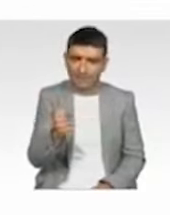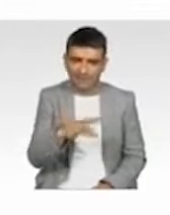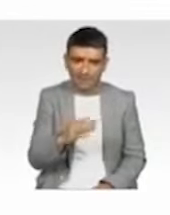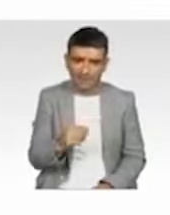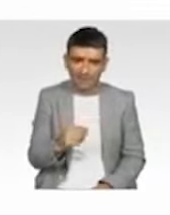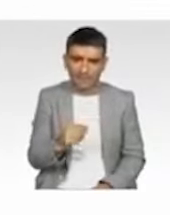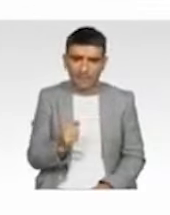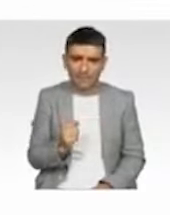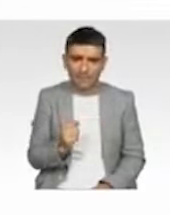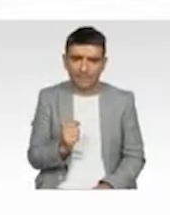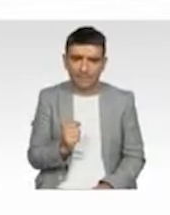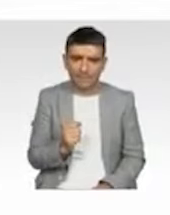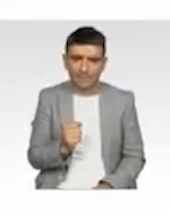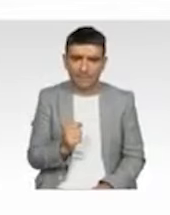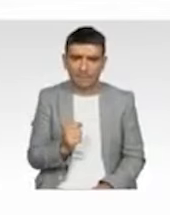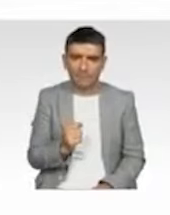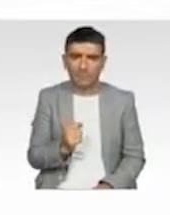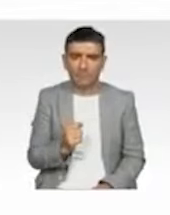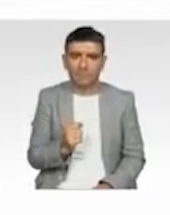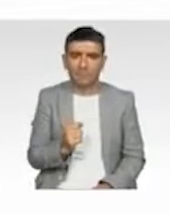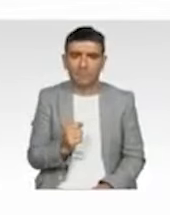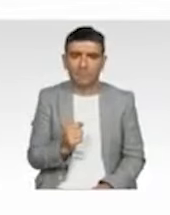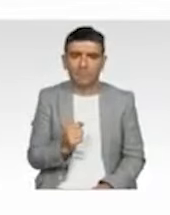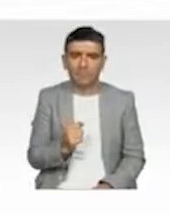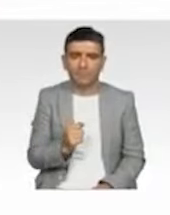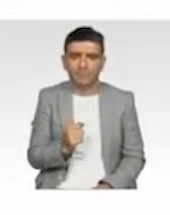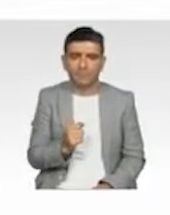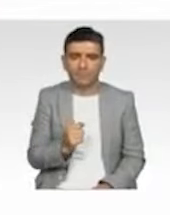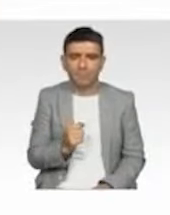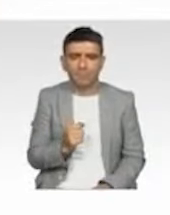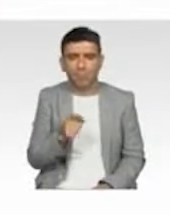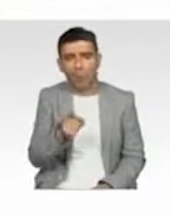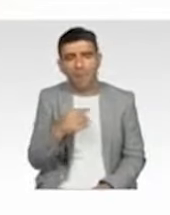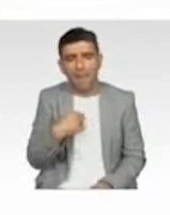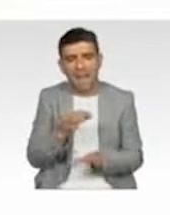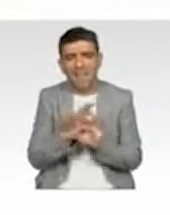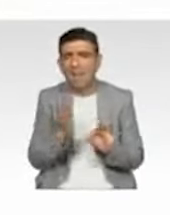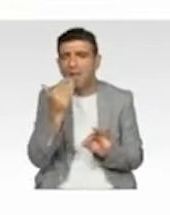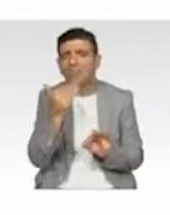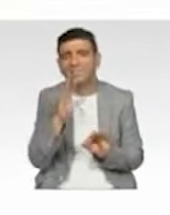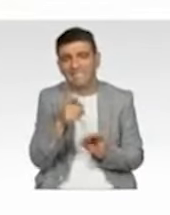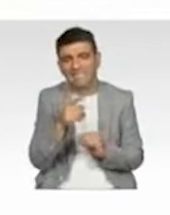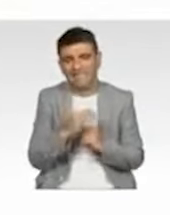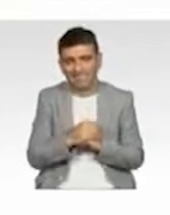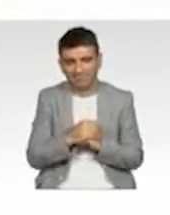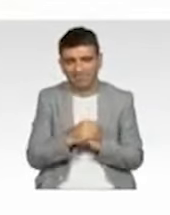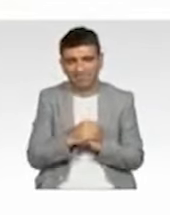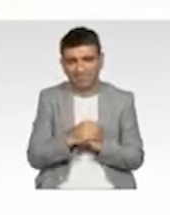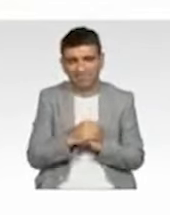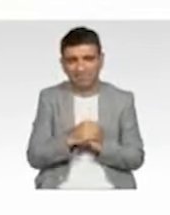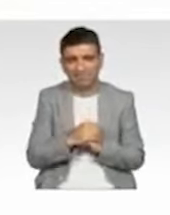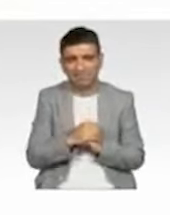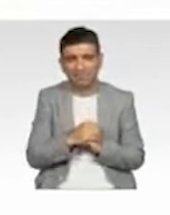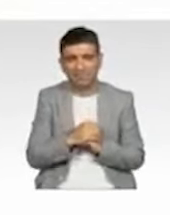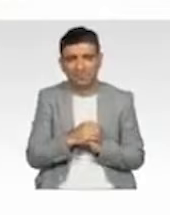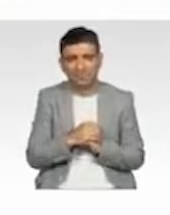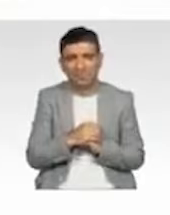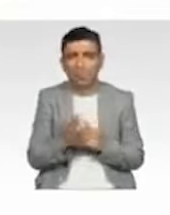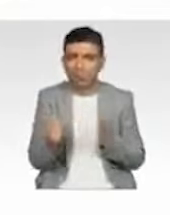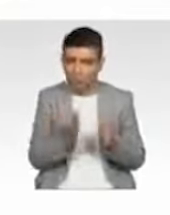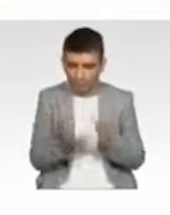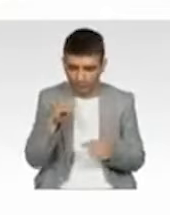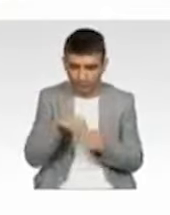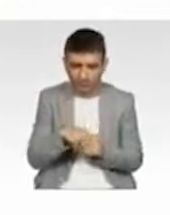acıyı. Hı. Biraz attım. O bana tam acı değil ama neyse. Heh. Bunu